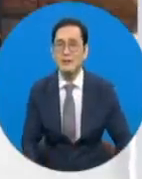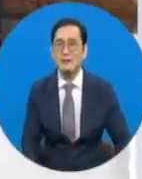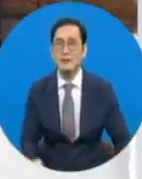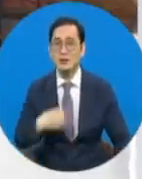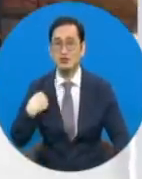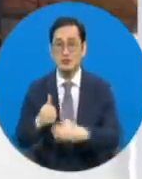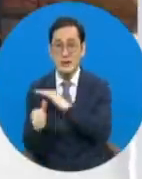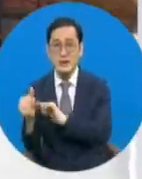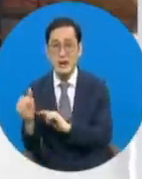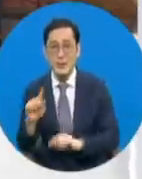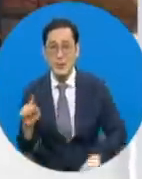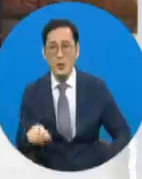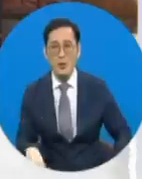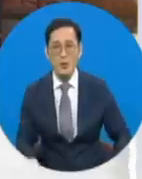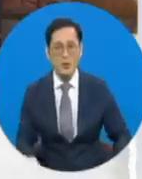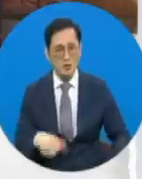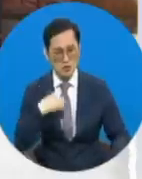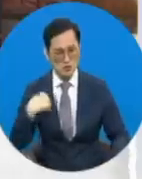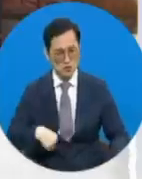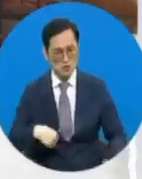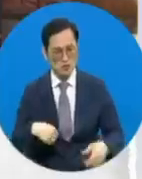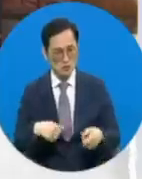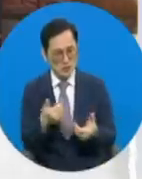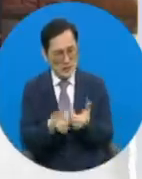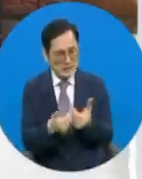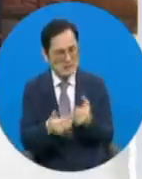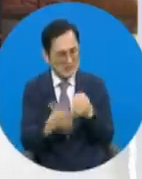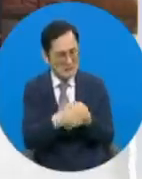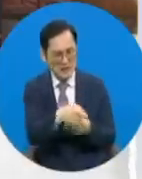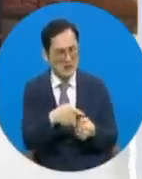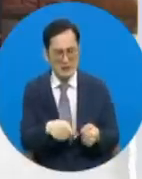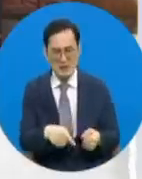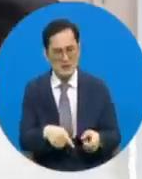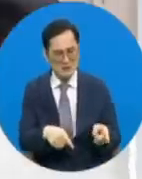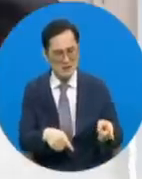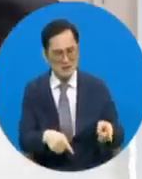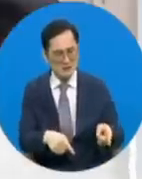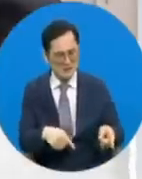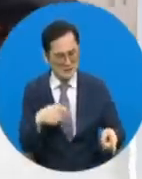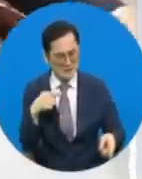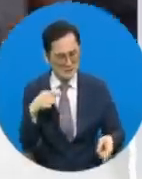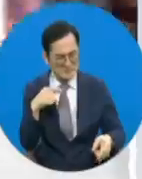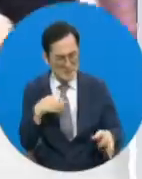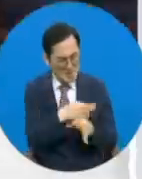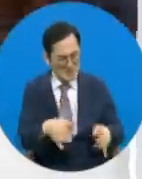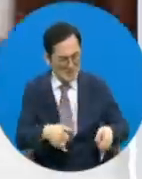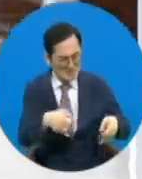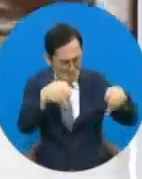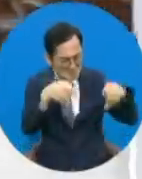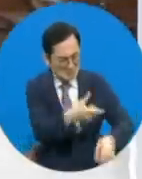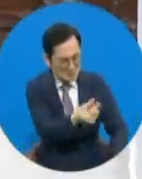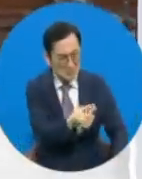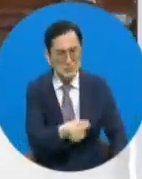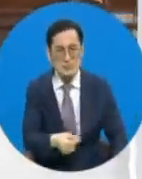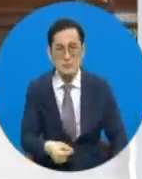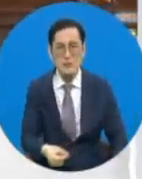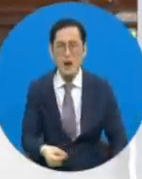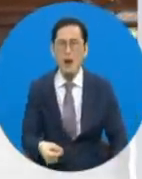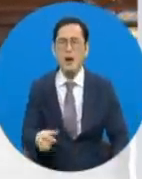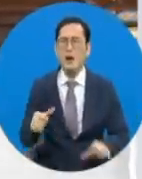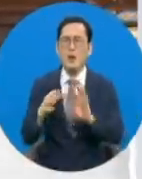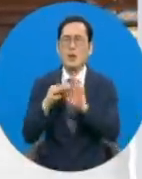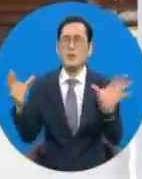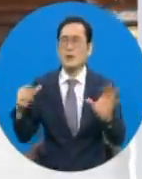중국 대사는 뭐라고 해요? 탈중국화가 원이라고 하잖아요. 그렇지 않거든요. 지금 경제가 굉장히 안 좋지 않습니까? 중국에 대한